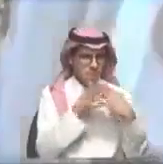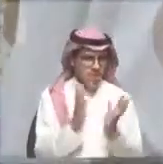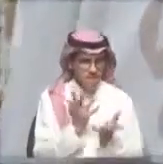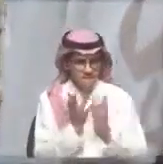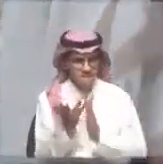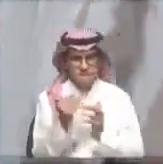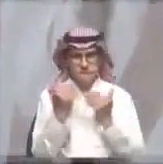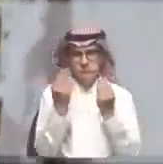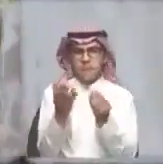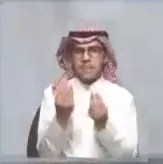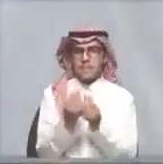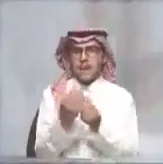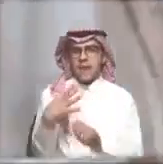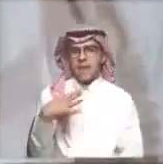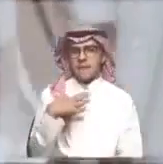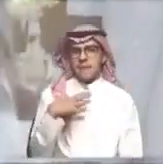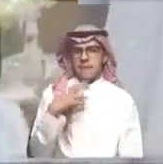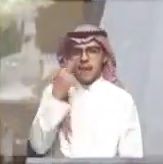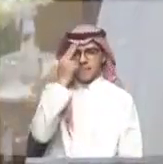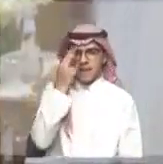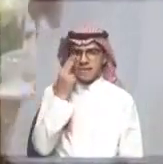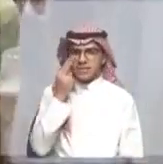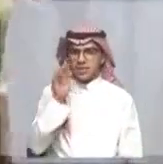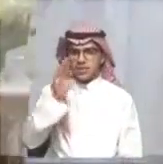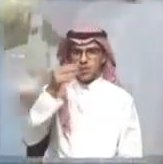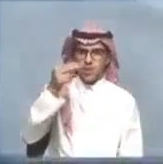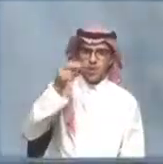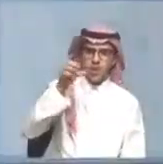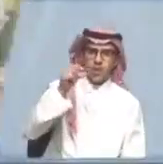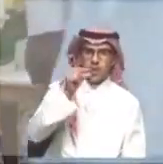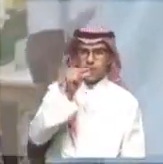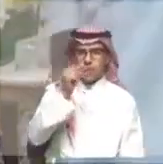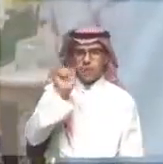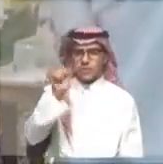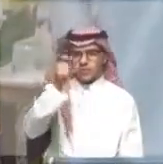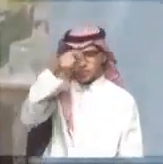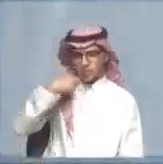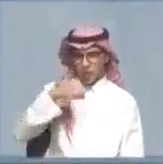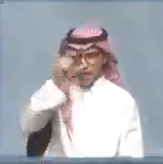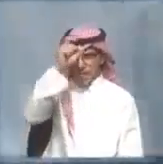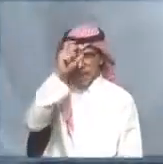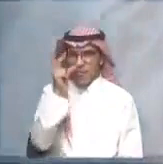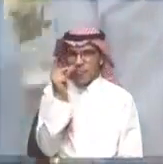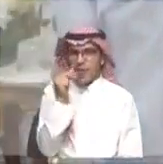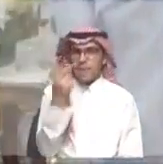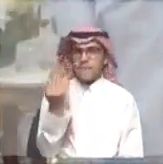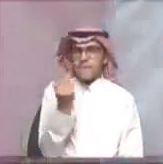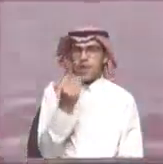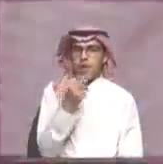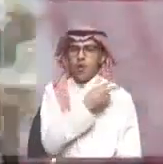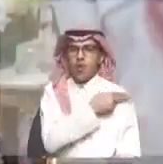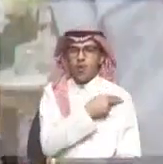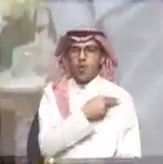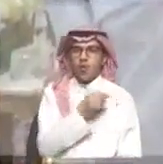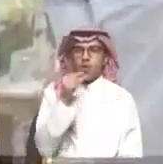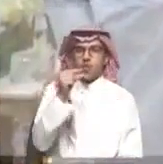اللقاء صاحب السمو الملكي الأمير عبد العزيز بن سعود بن نايف بن عبد العزيز وزير الداخلية، ومعالي وزير الدولة عضو